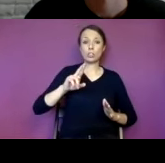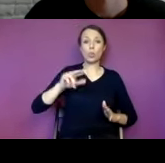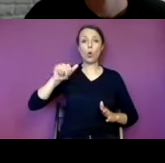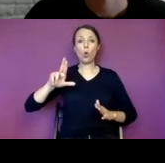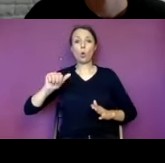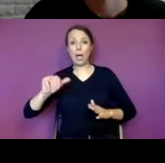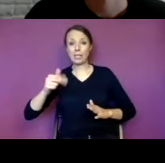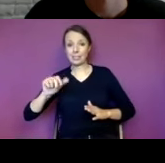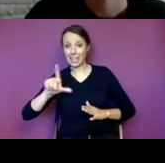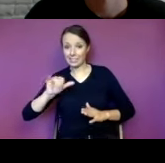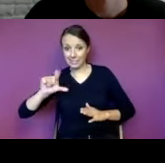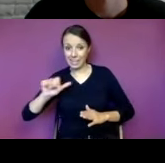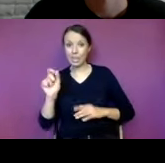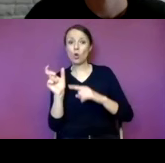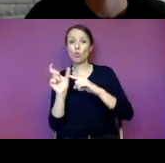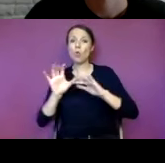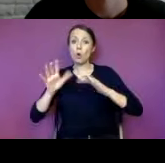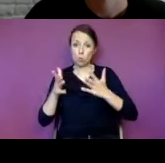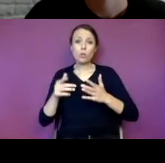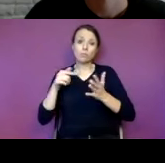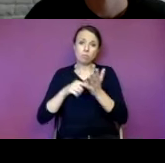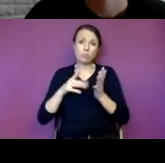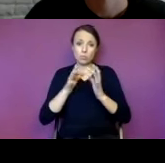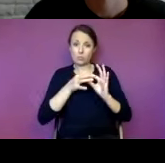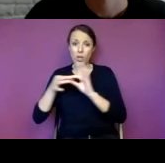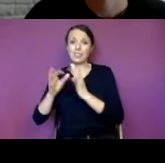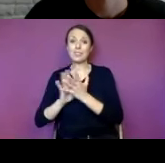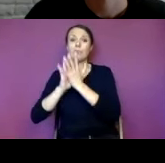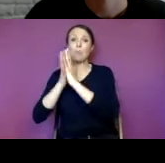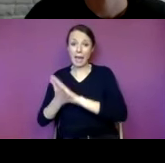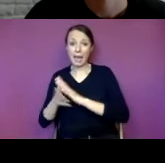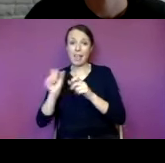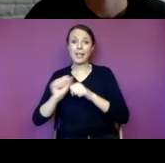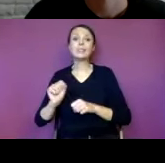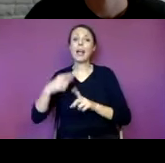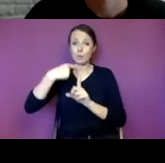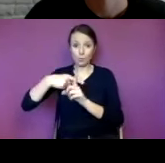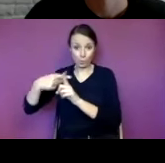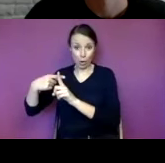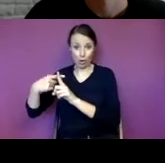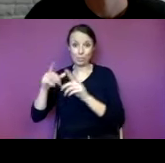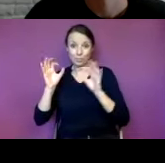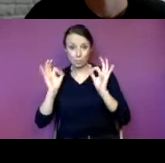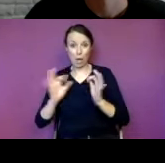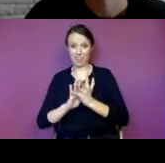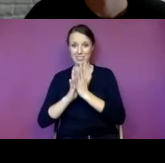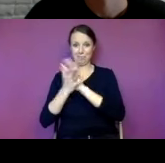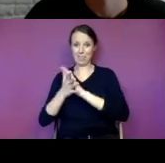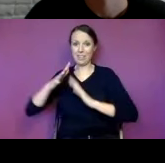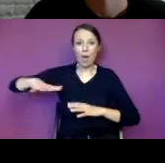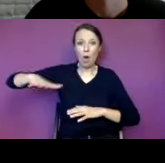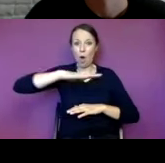no, zmianę, dobrą zmianę tam na obszarach wiejskich.